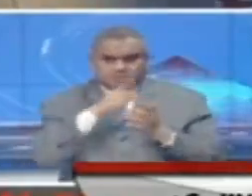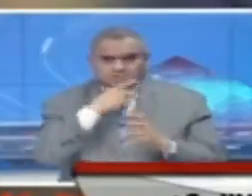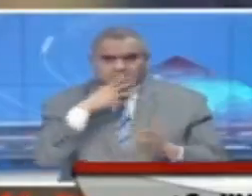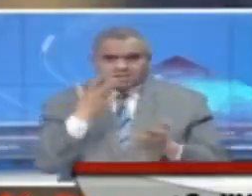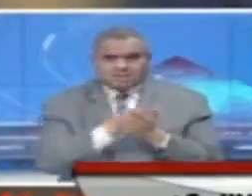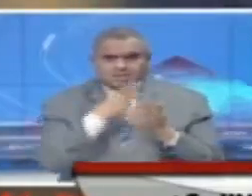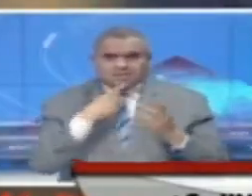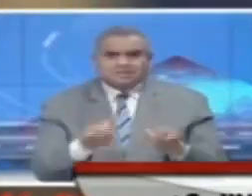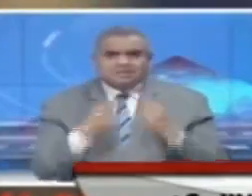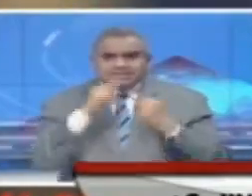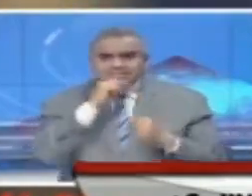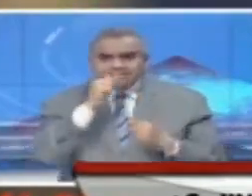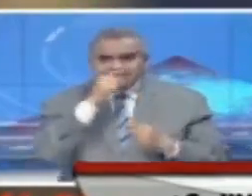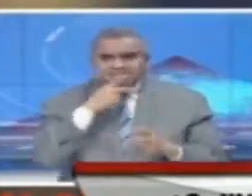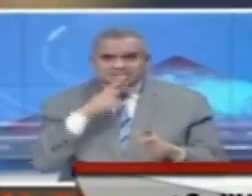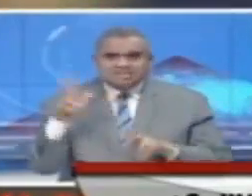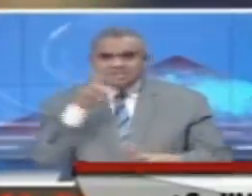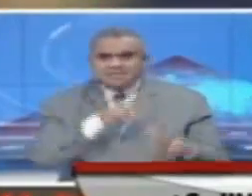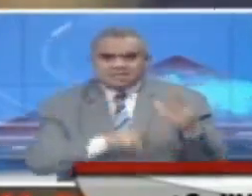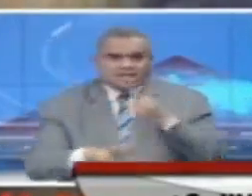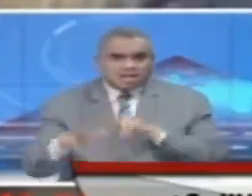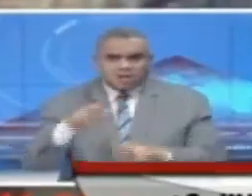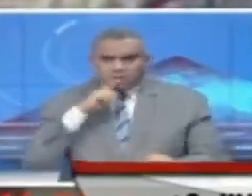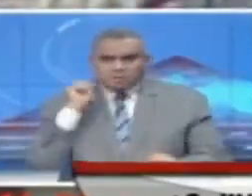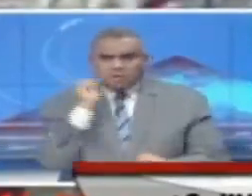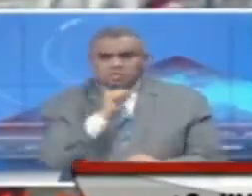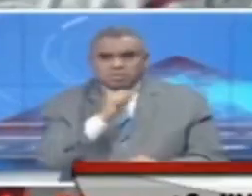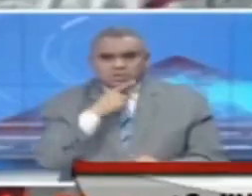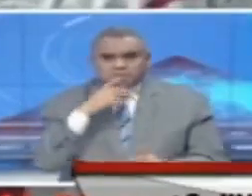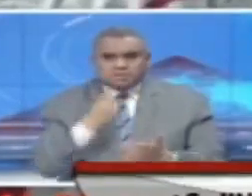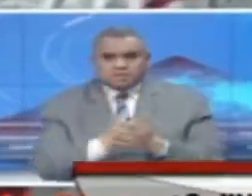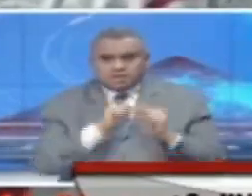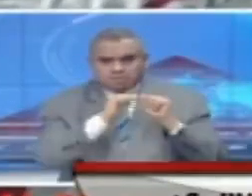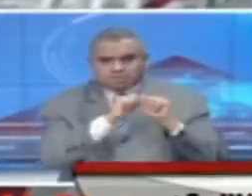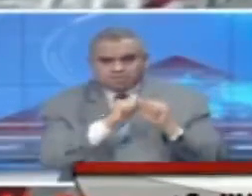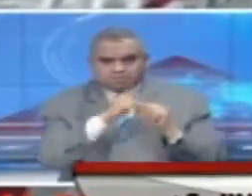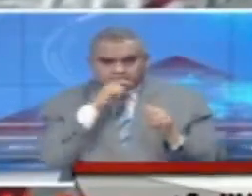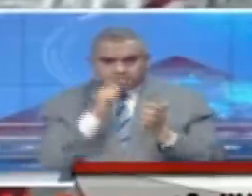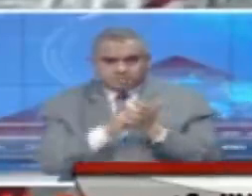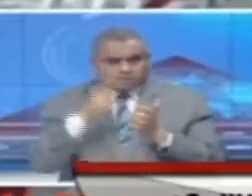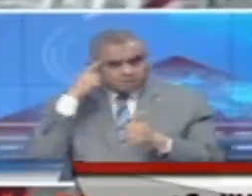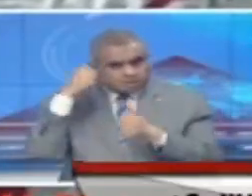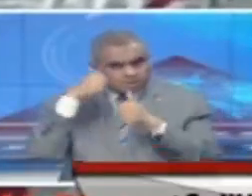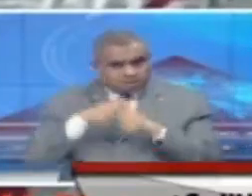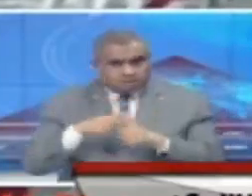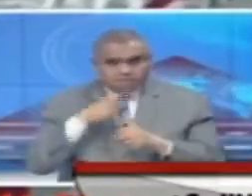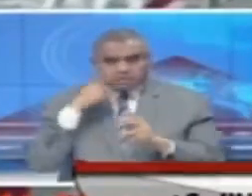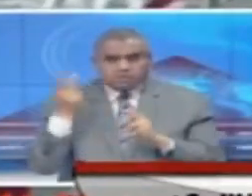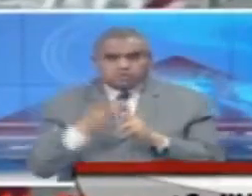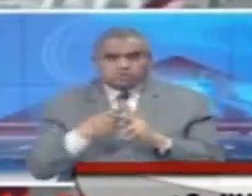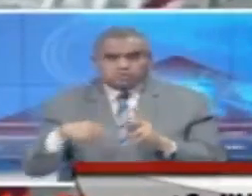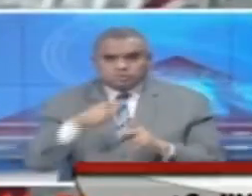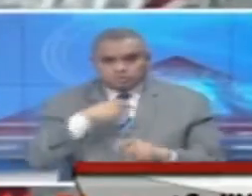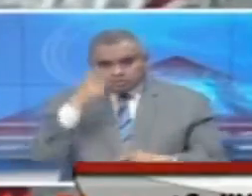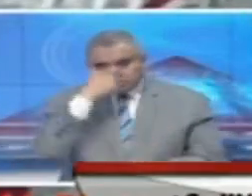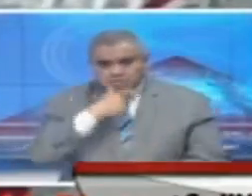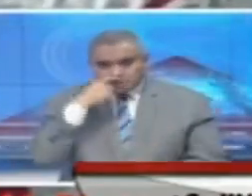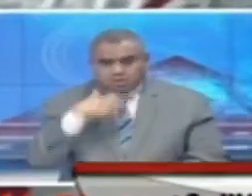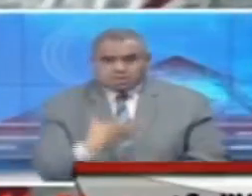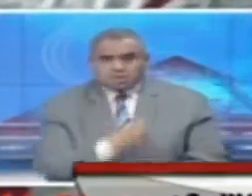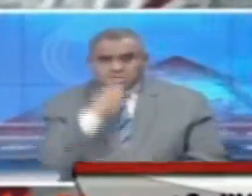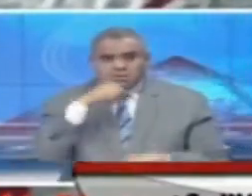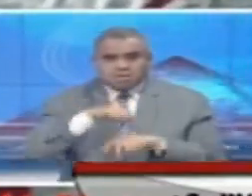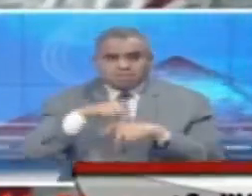لا عقول ولا قلوب، دي ناس كاوتش مفيش حل تاني. وعلى فكرة الدموع دي مش معناها ضعف، الدموع دي ونازلين